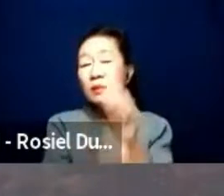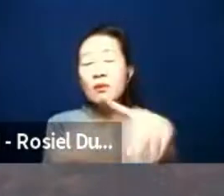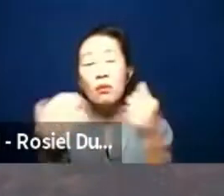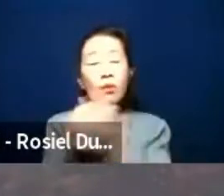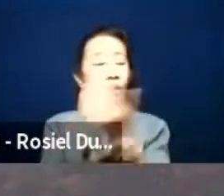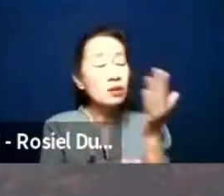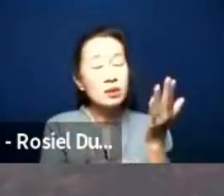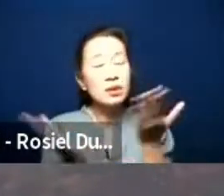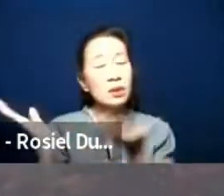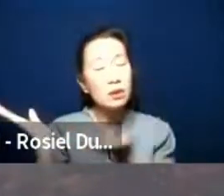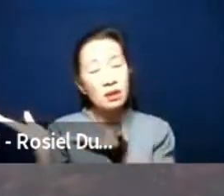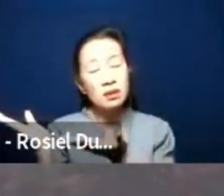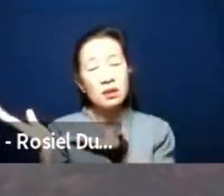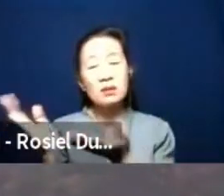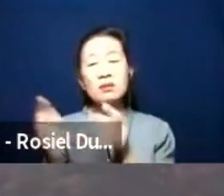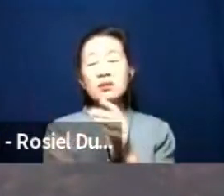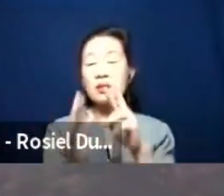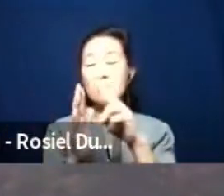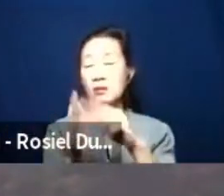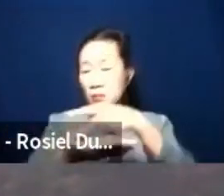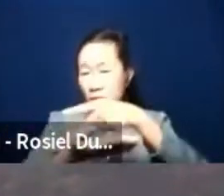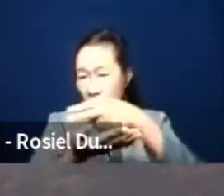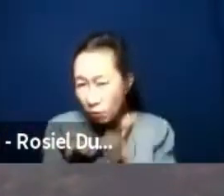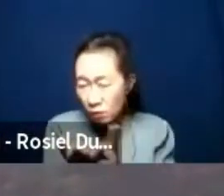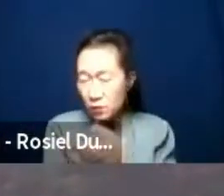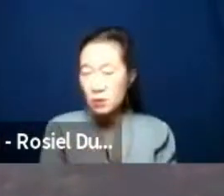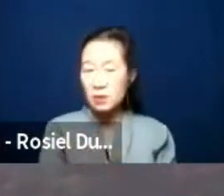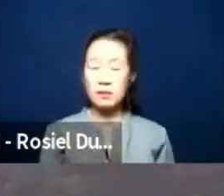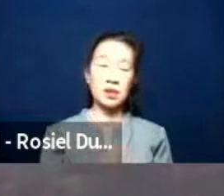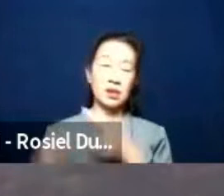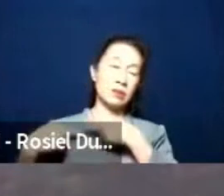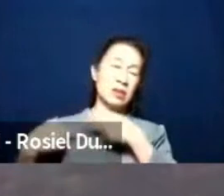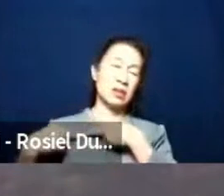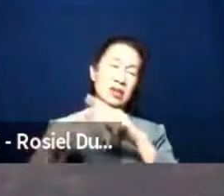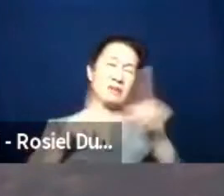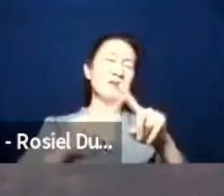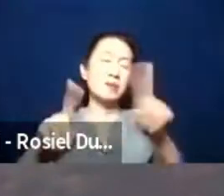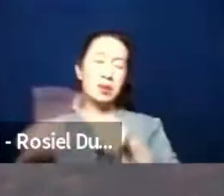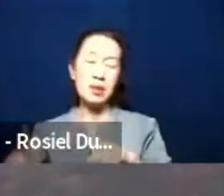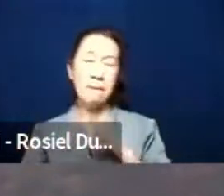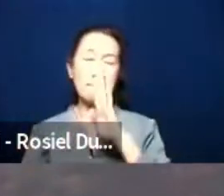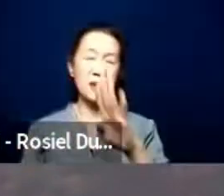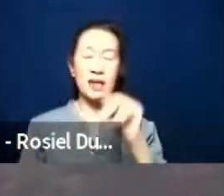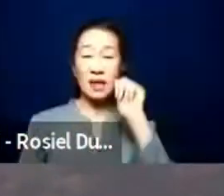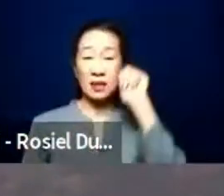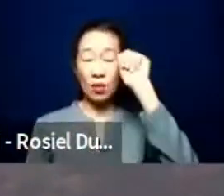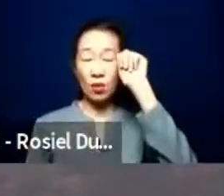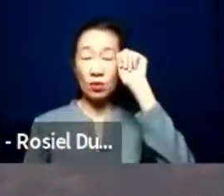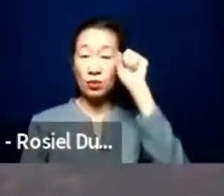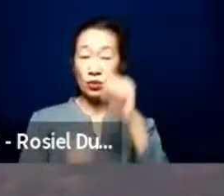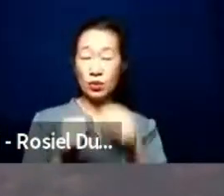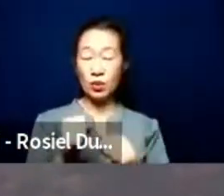ng mga iba't ibang roles at iba't ibang responsibilities, no, sa pagiging adult.